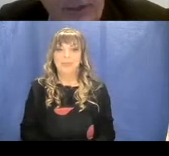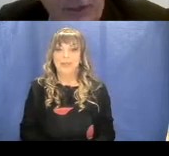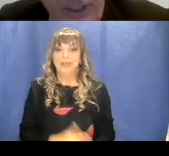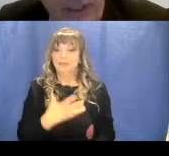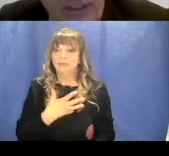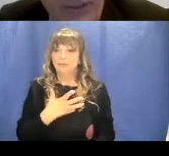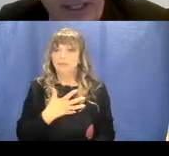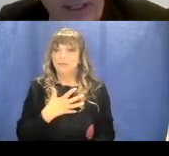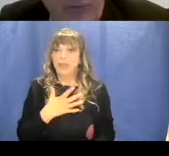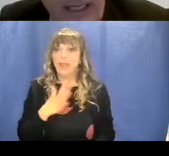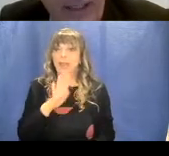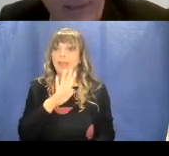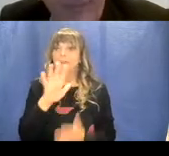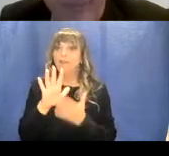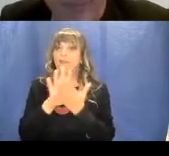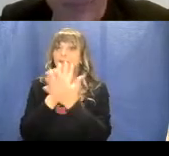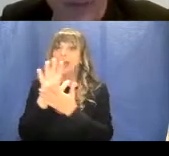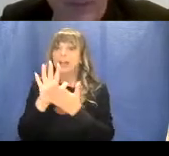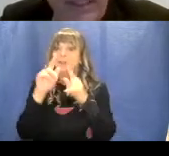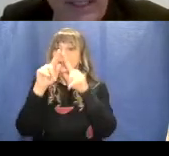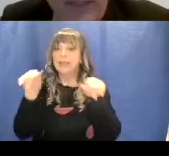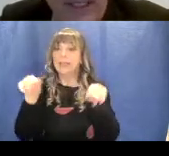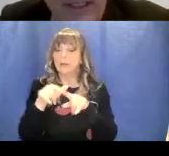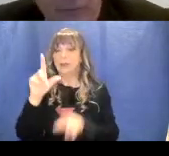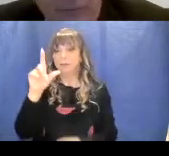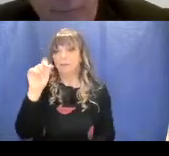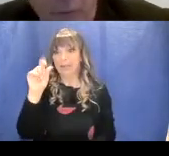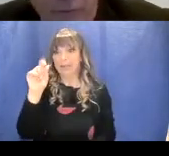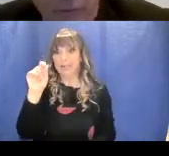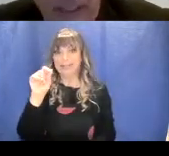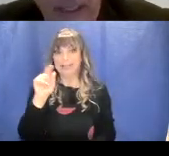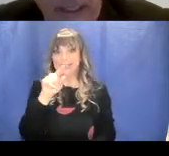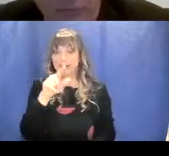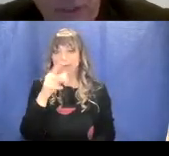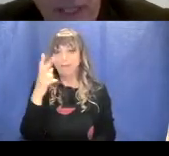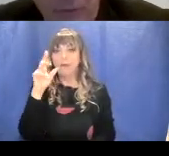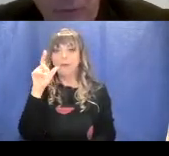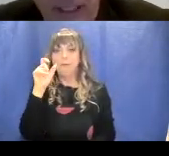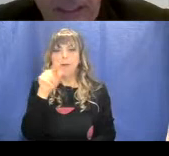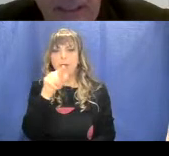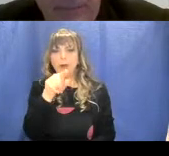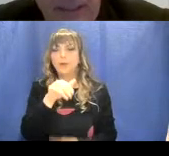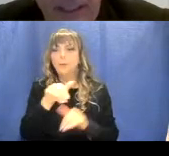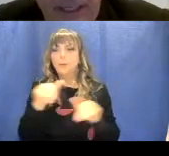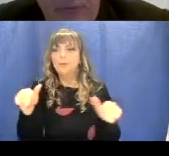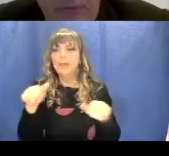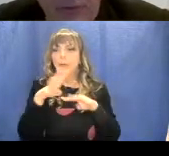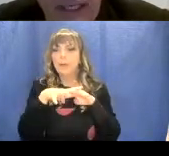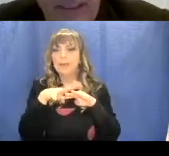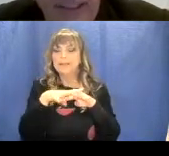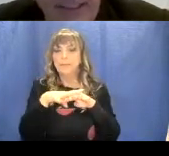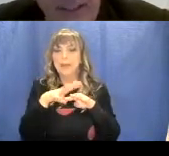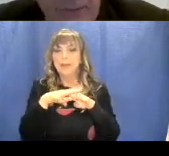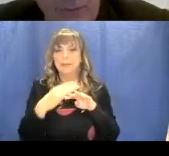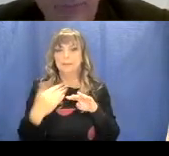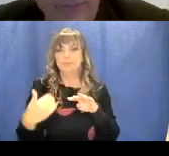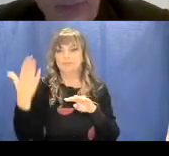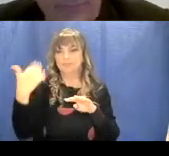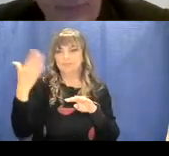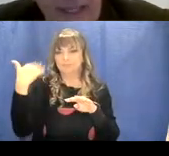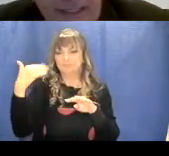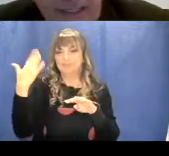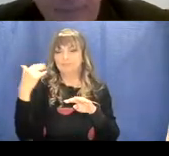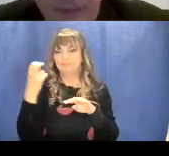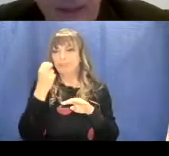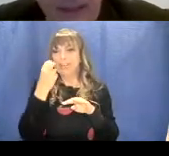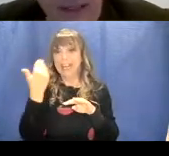facce triangolari questa che vedete è una foto del museo della matematica quando era allestito a